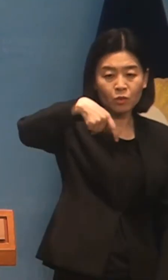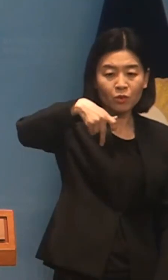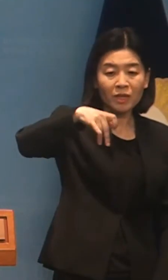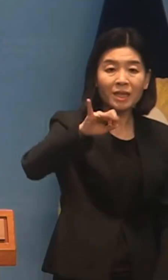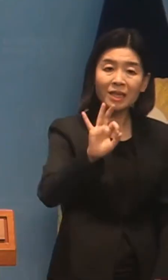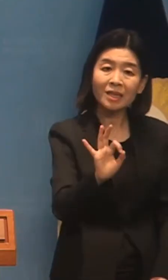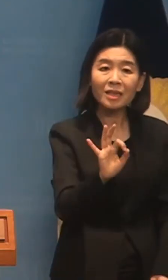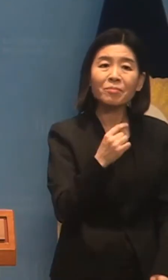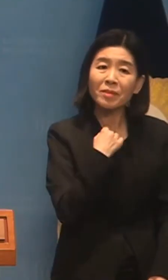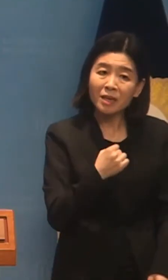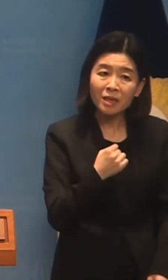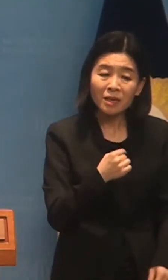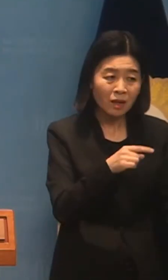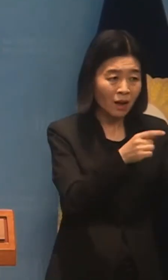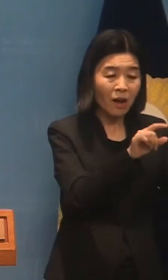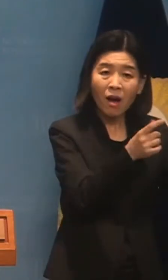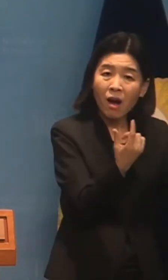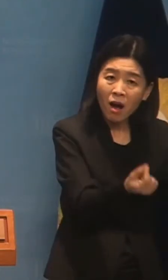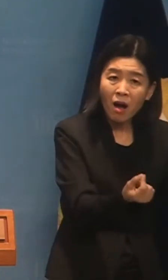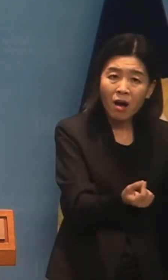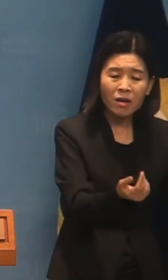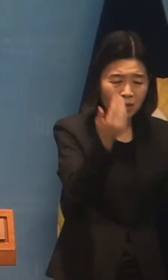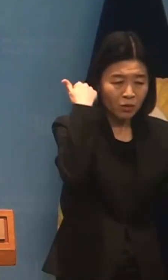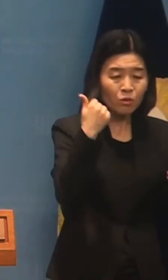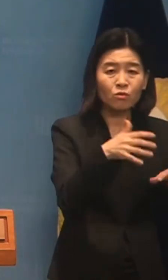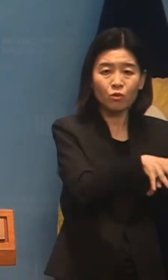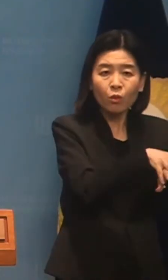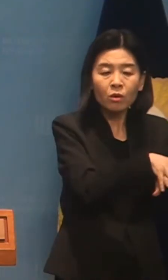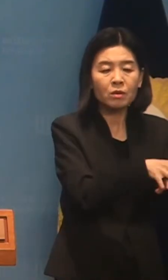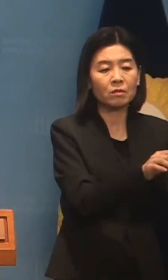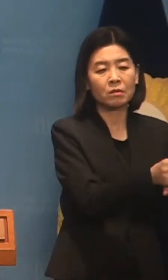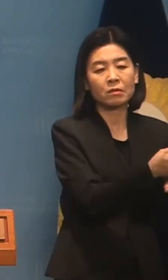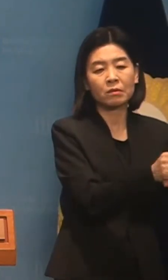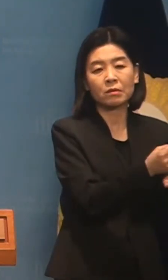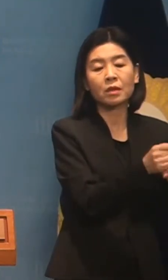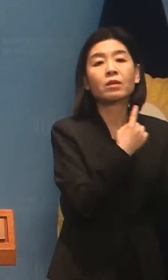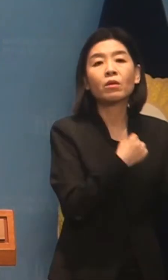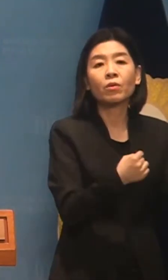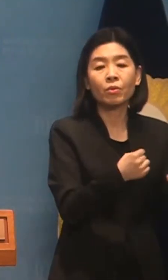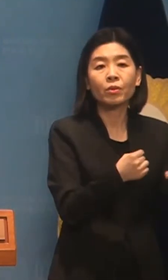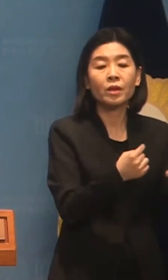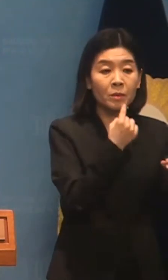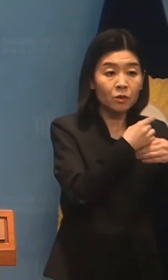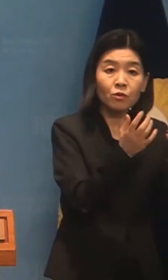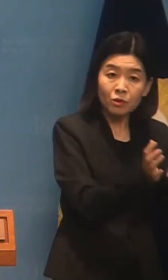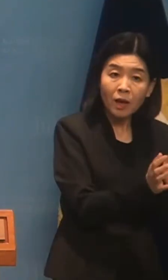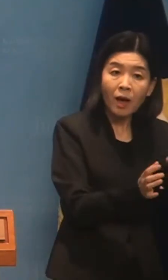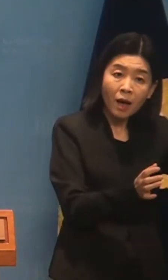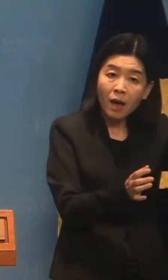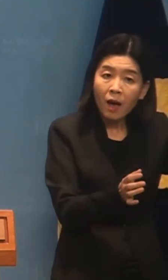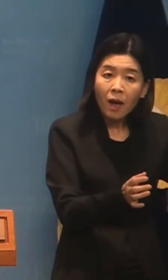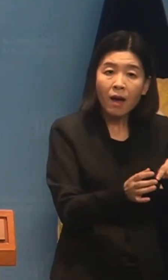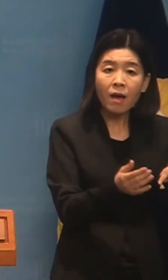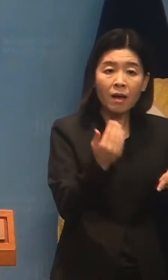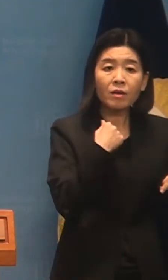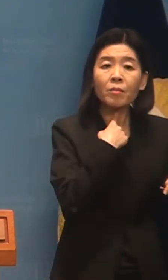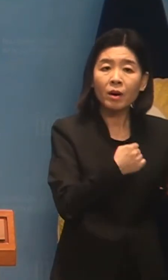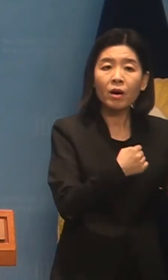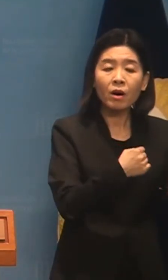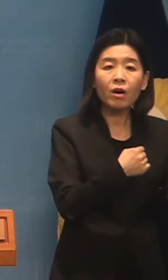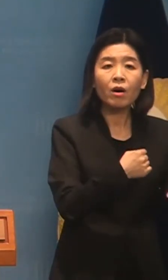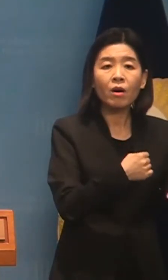전매특허 아닙니까? 조직적 여론 조작은 이재명 민주당의